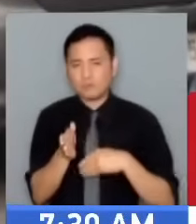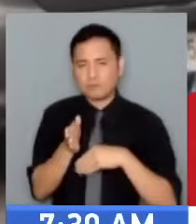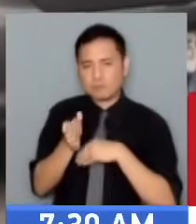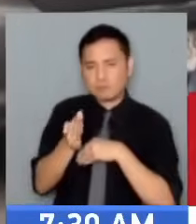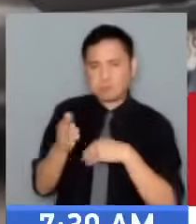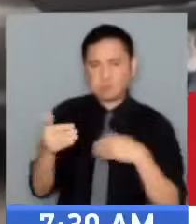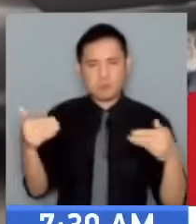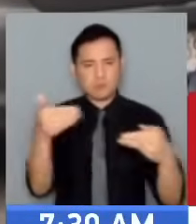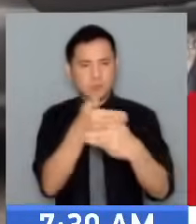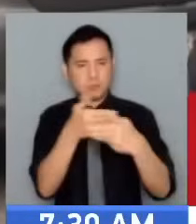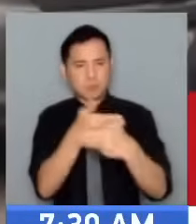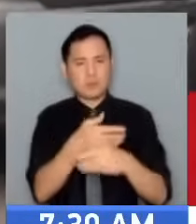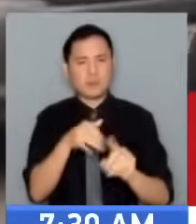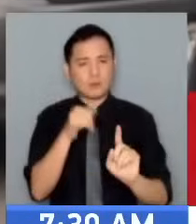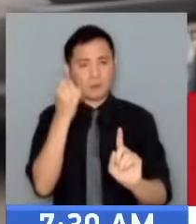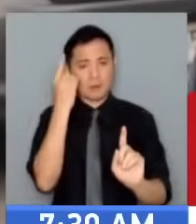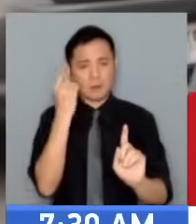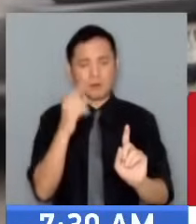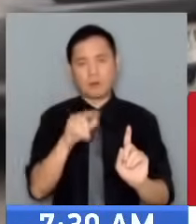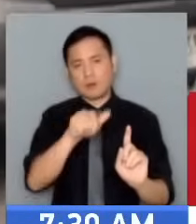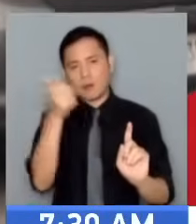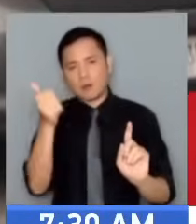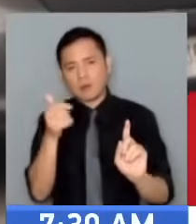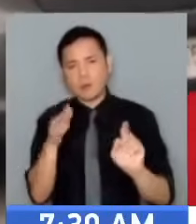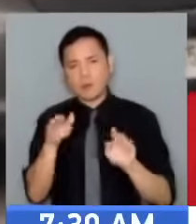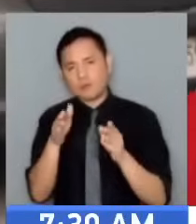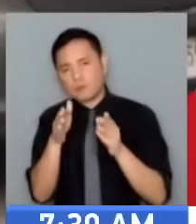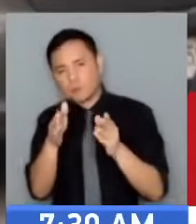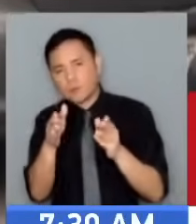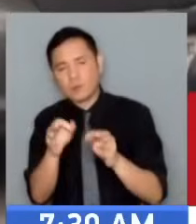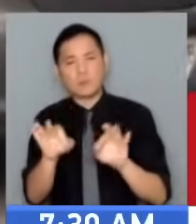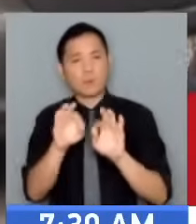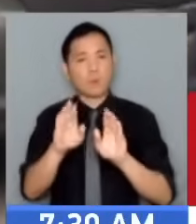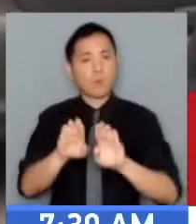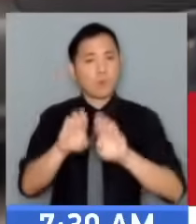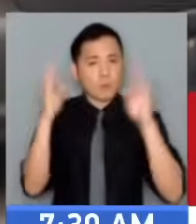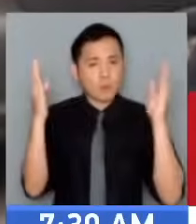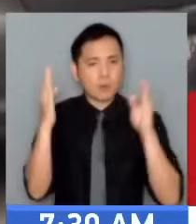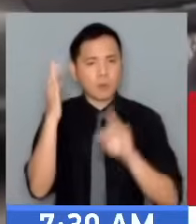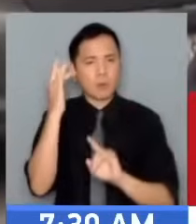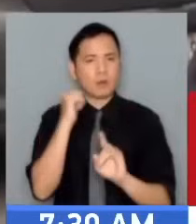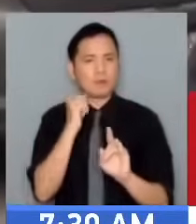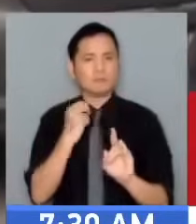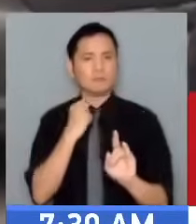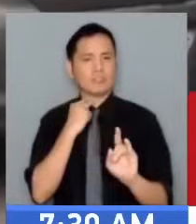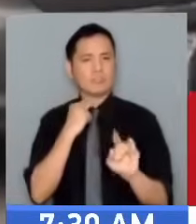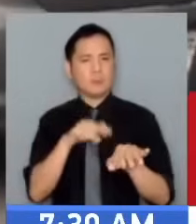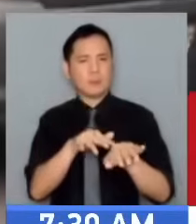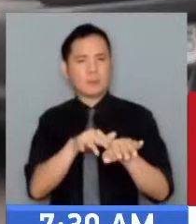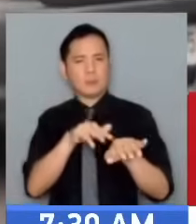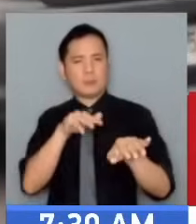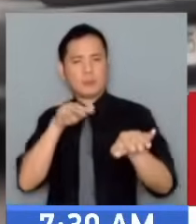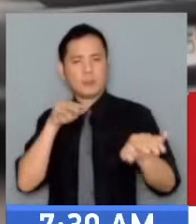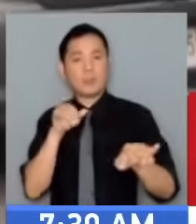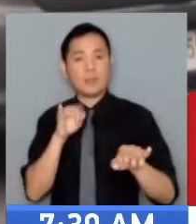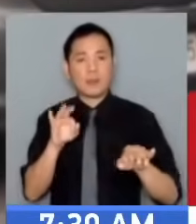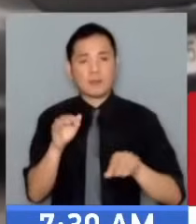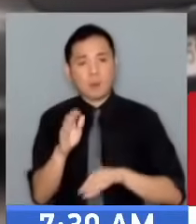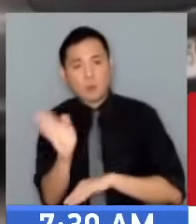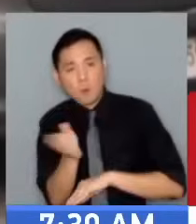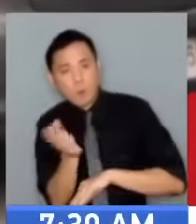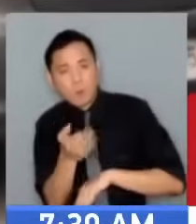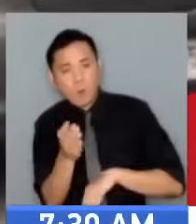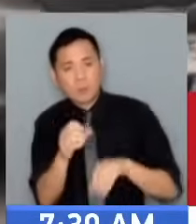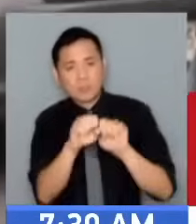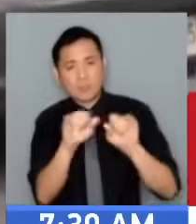alternate routes open para hindi maipit yung mga kababayan natin Just in case na medyo mahaba yyung stop and go may madadaanan pa rin na